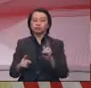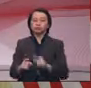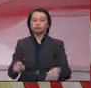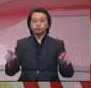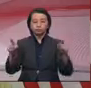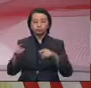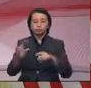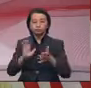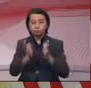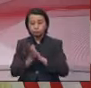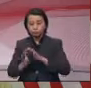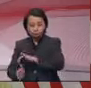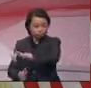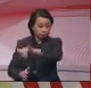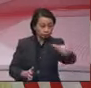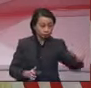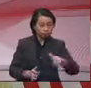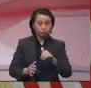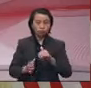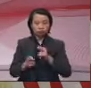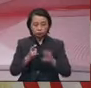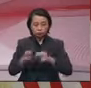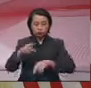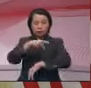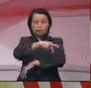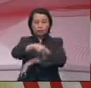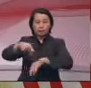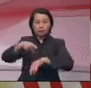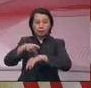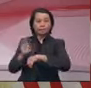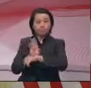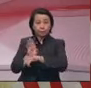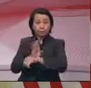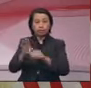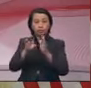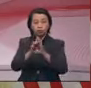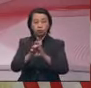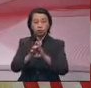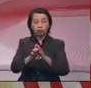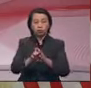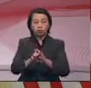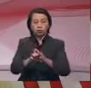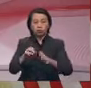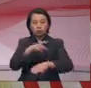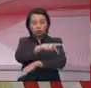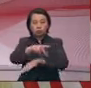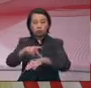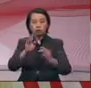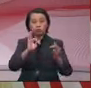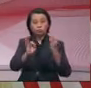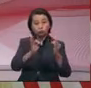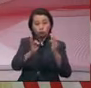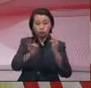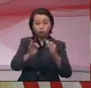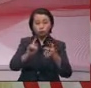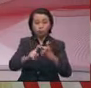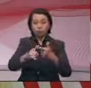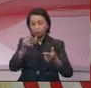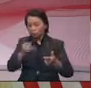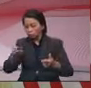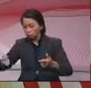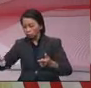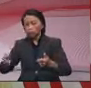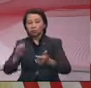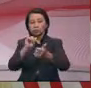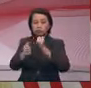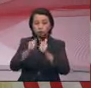Serentak dengan situ, pengusaha-pengusaha padang komersial seperti operator gelanggang futsal, fasiliti